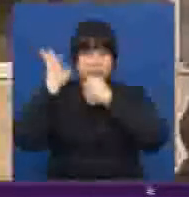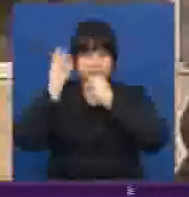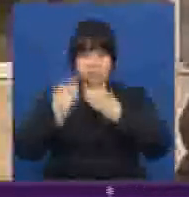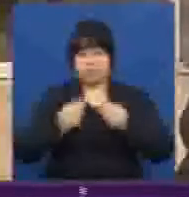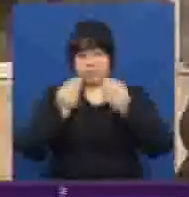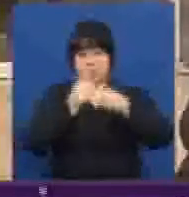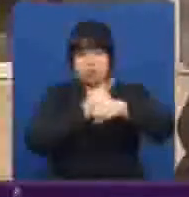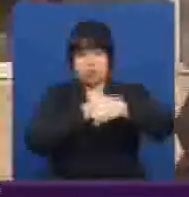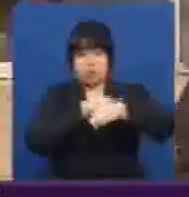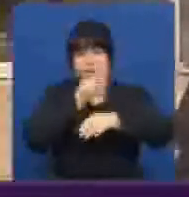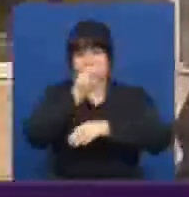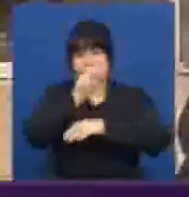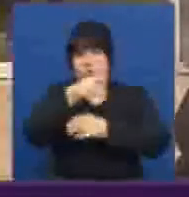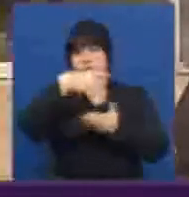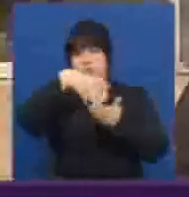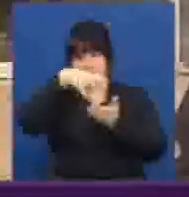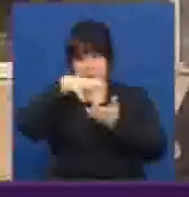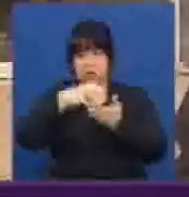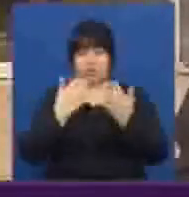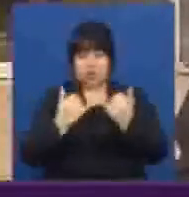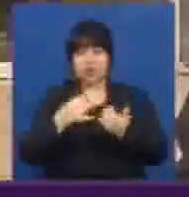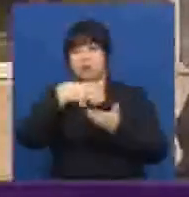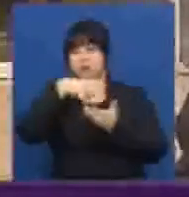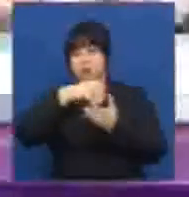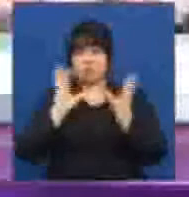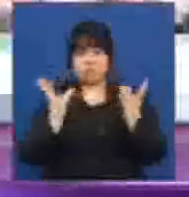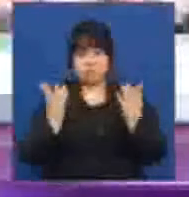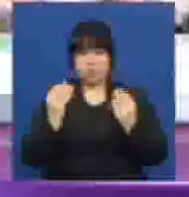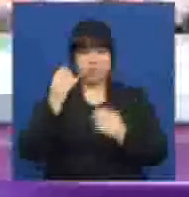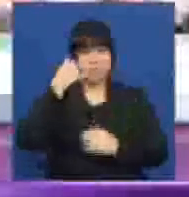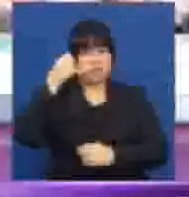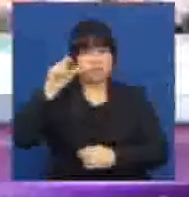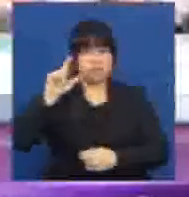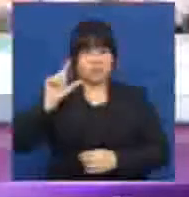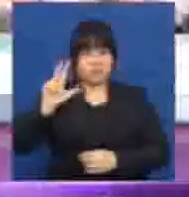วลา 14:00 นนะครับและทั้งหมดนี้คือการรายงานสดผ่านระบบ